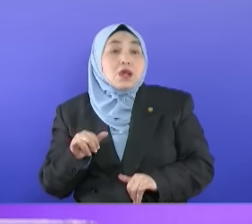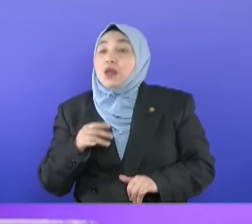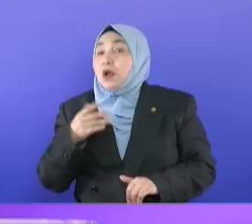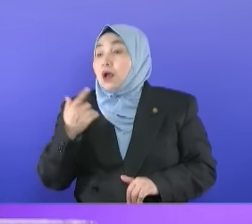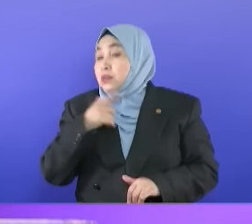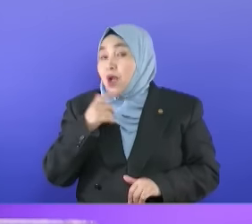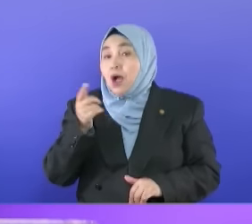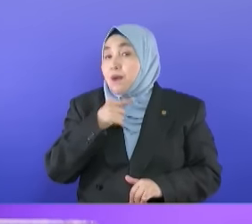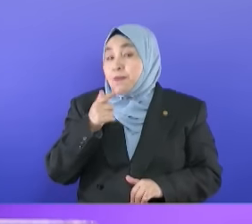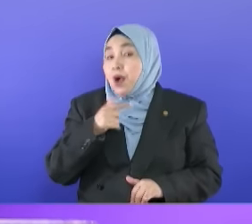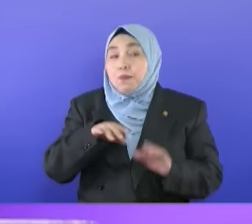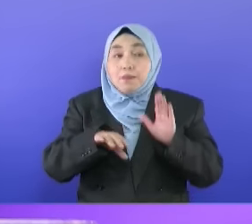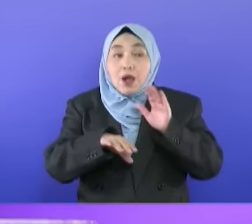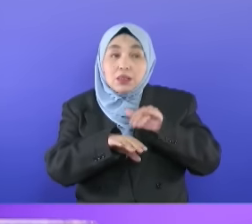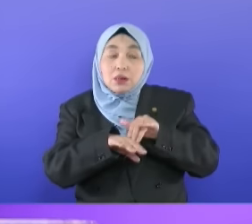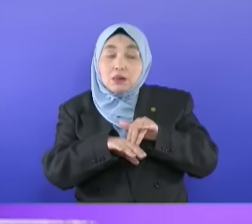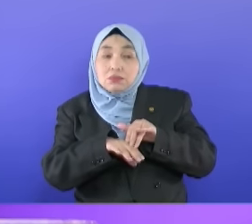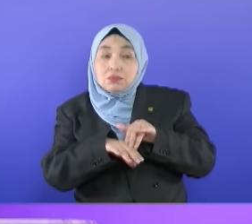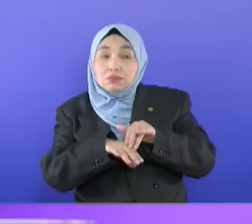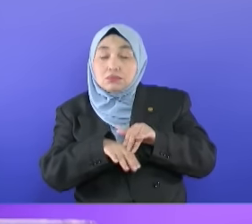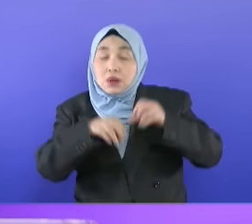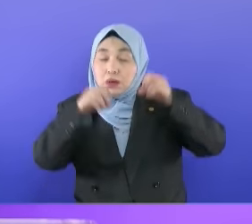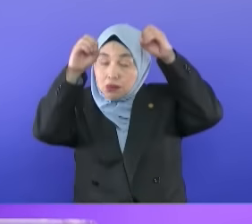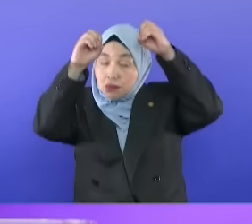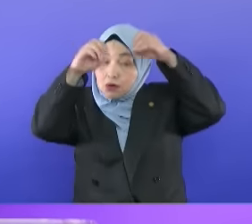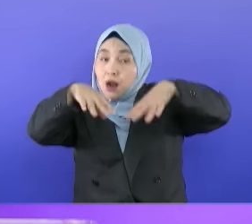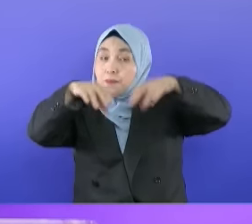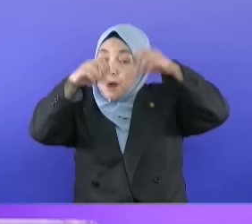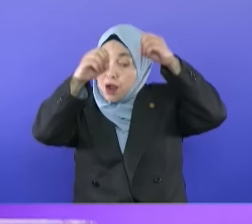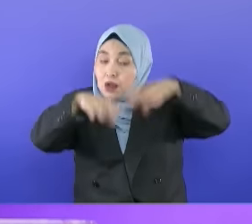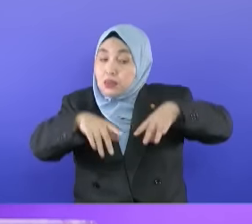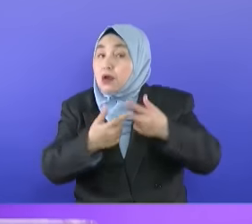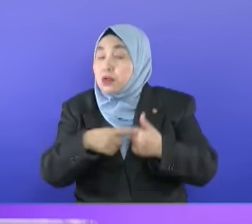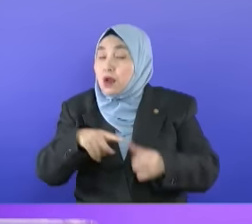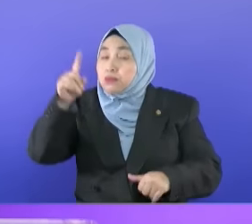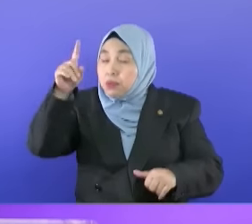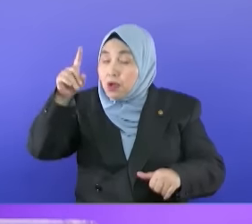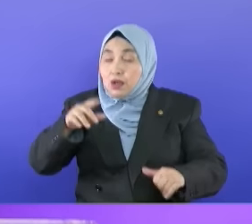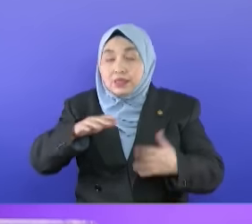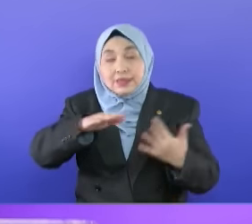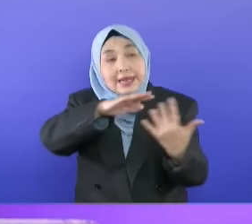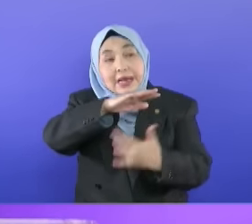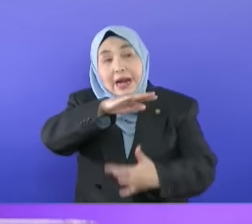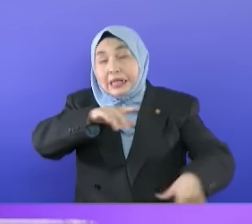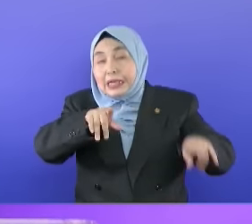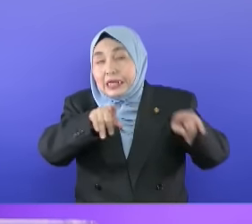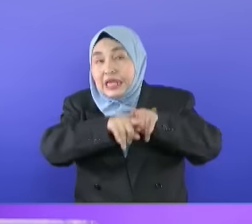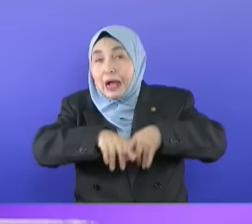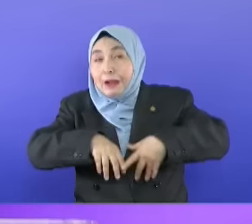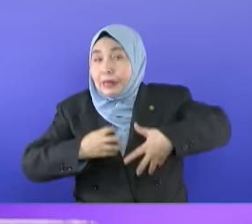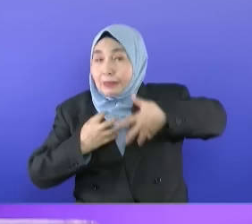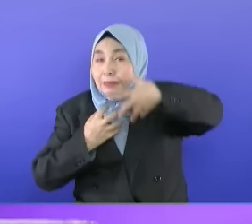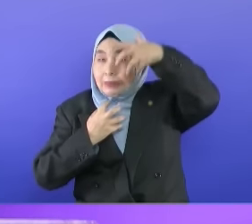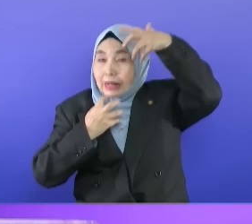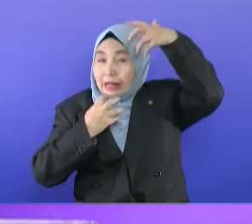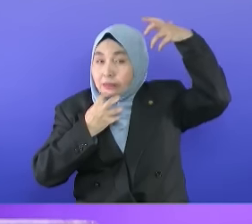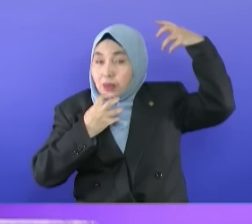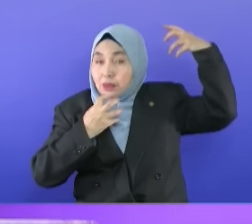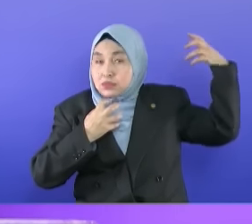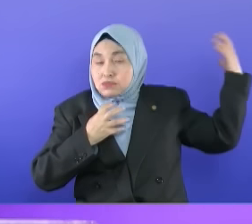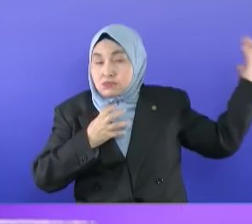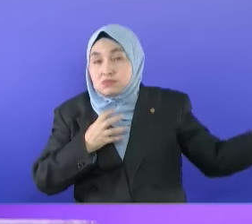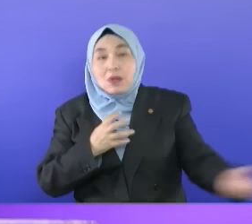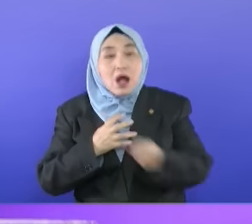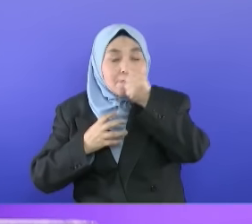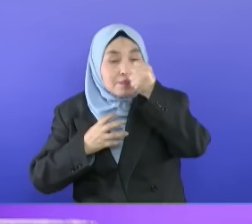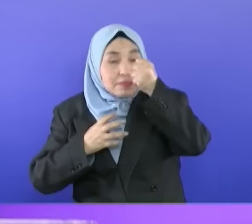mau kepada Rahmat daripada Allah Subhanahu Wa Ta'ala neraka seperti singa itu sebenarnya sedang menunggu saja dan akan menyembah